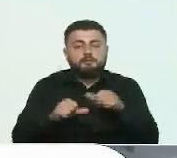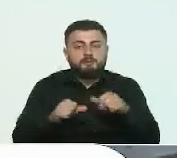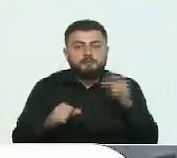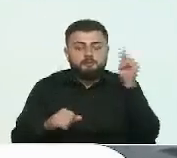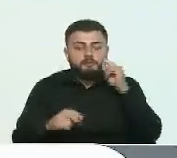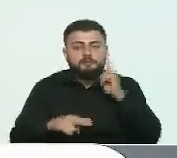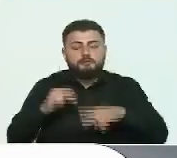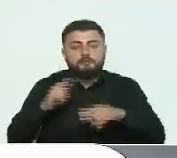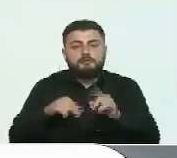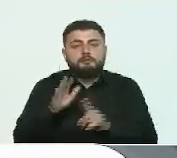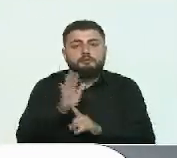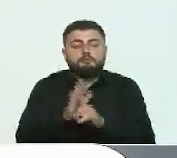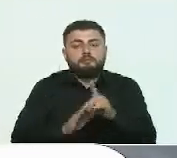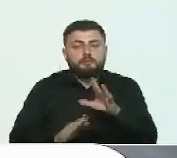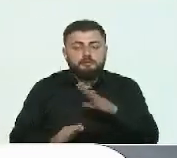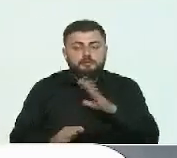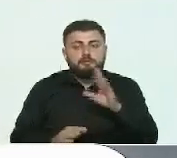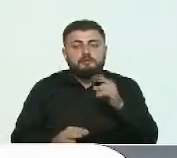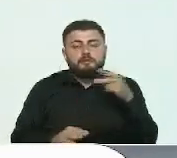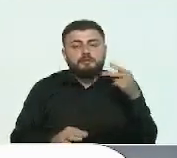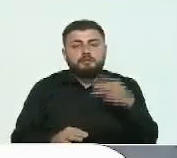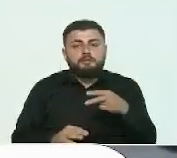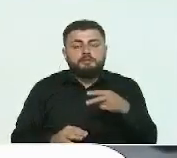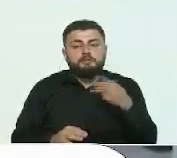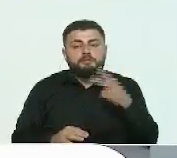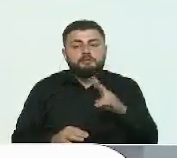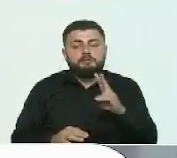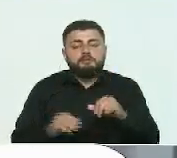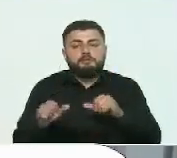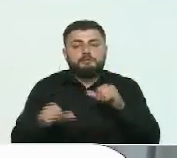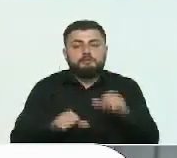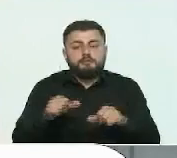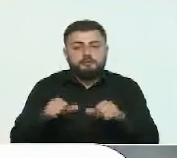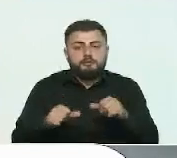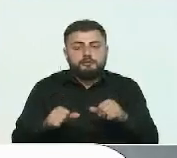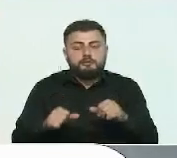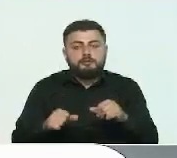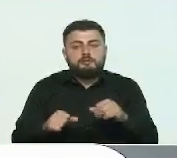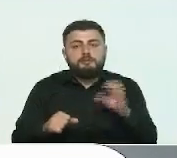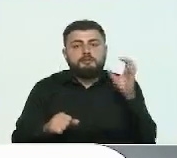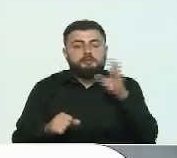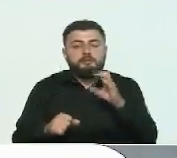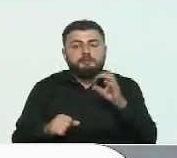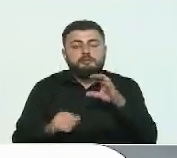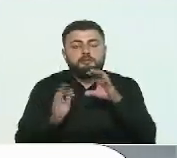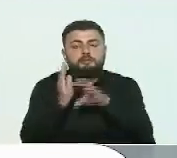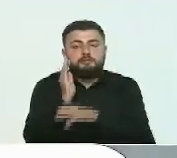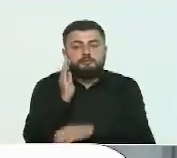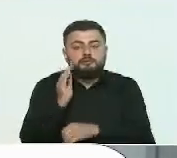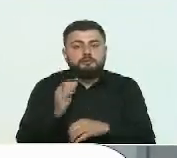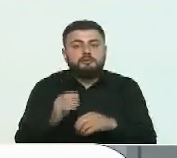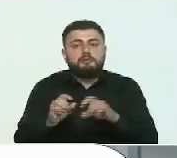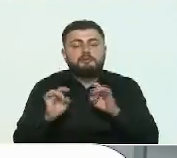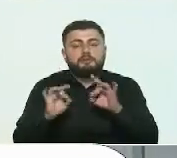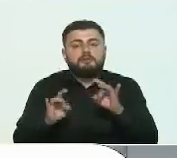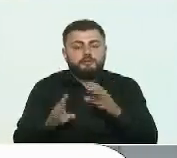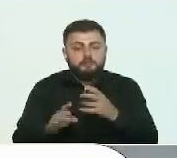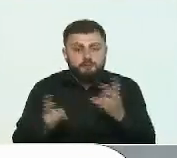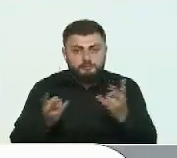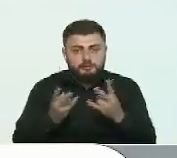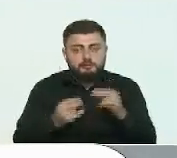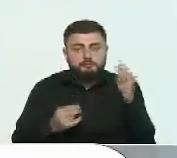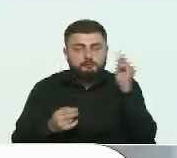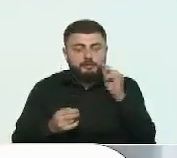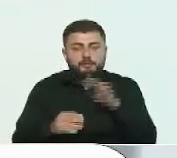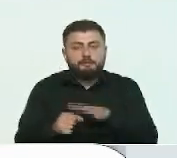tikintisinə başlanılmış və 2022-ci ildə sentyabr ayının sonunda qeyd etmək lazımdır ki, məktəb